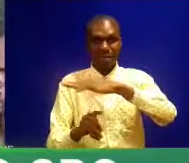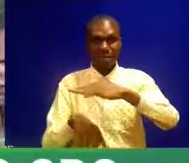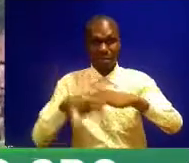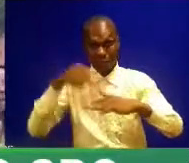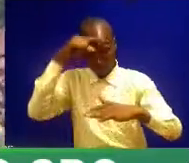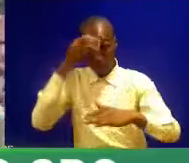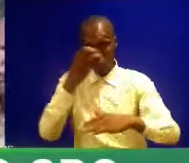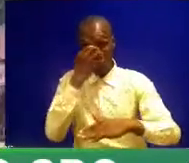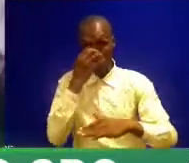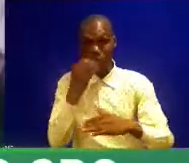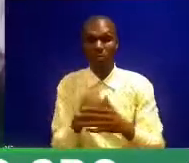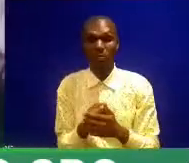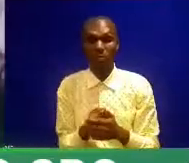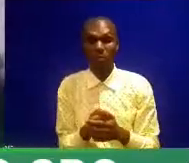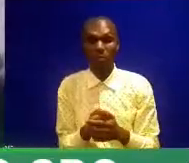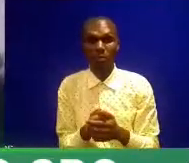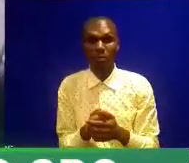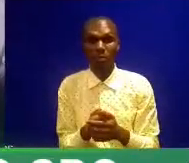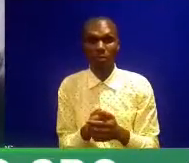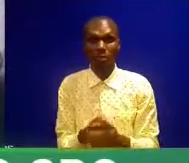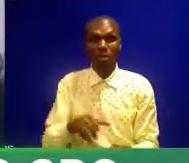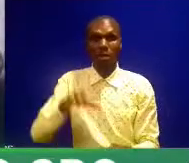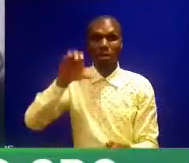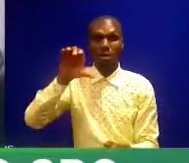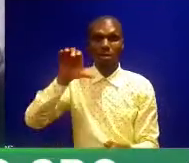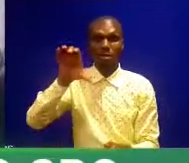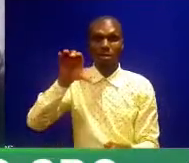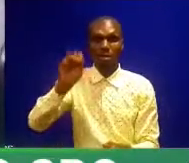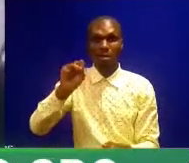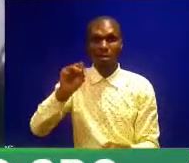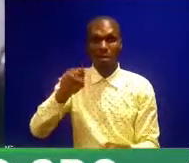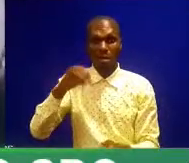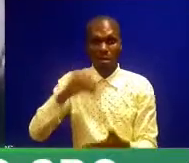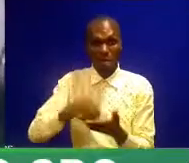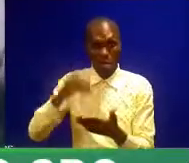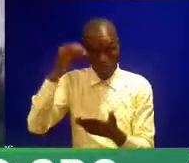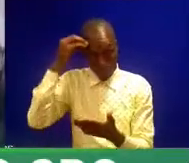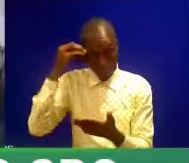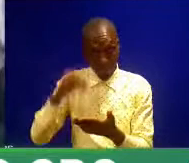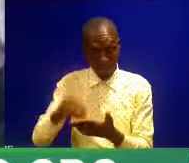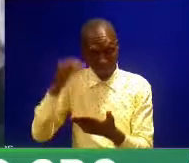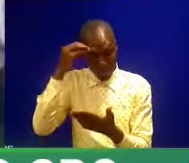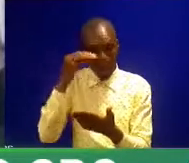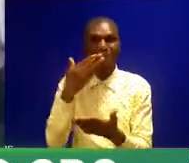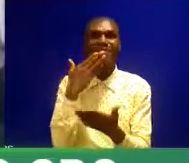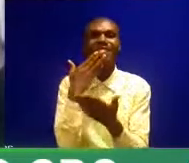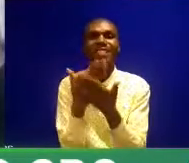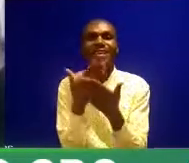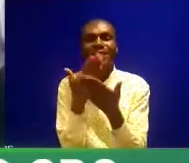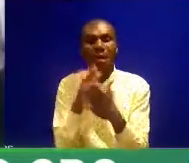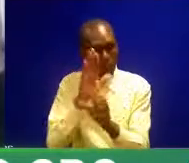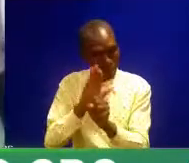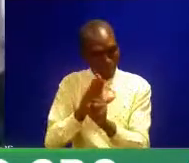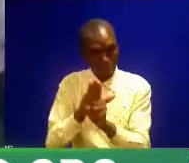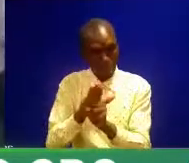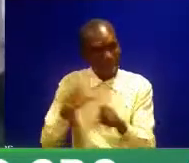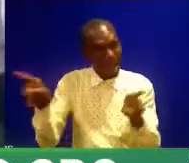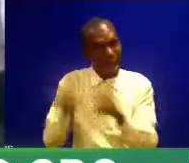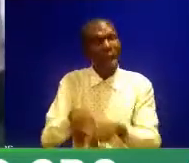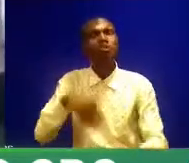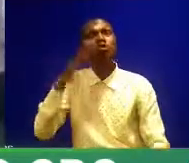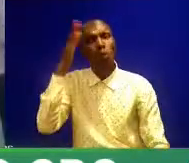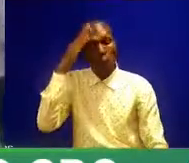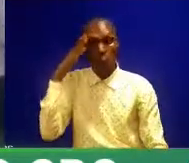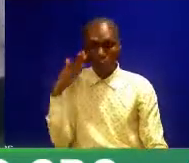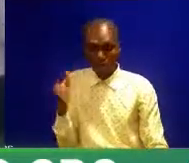William Samuel Ruto obo CS we education tugere limbu ya mono kabisa itali nekerengo una tomo manyeta no